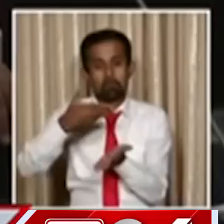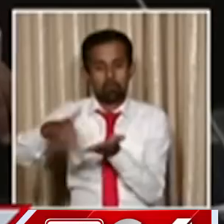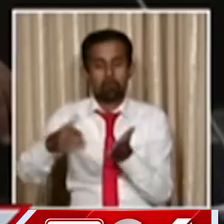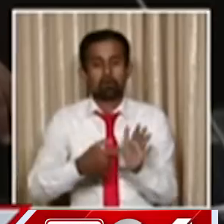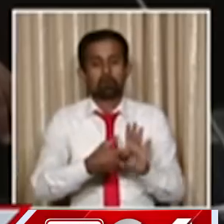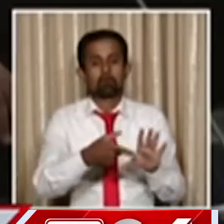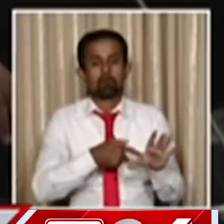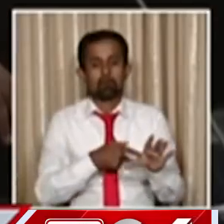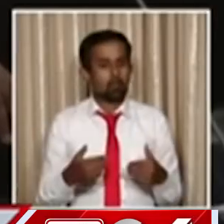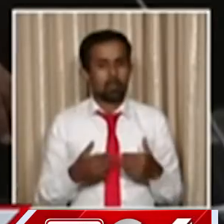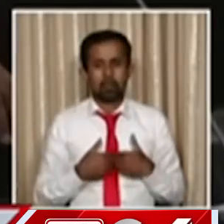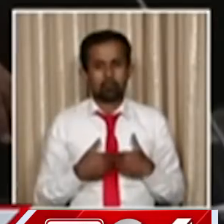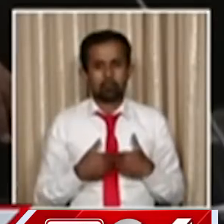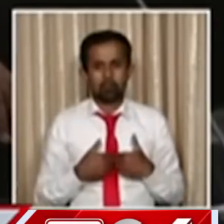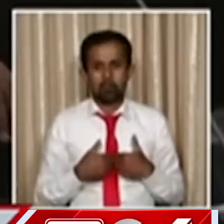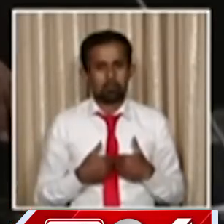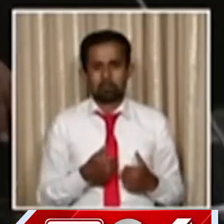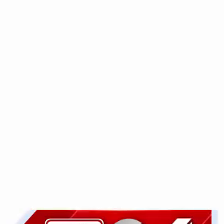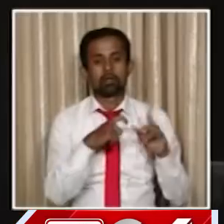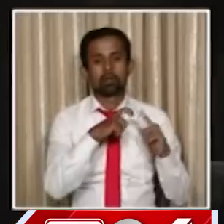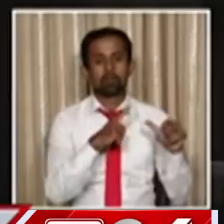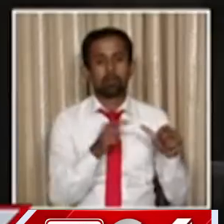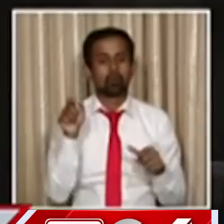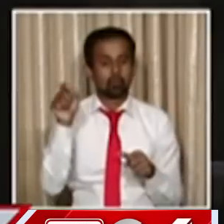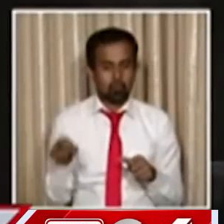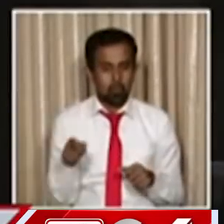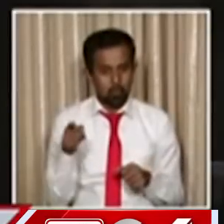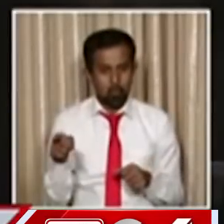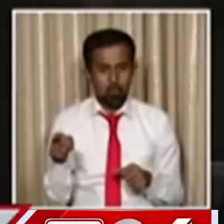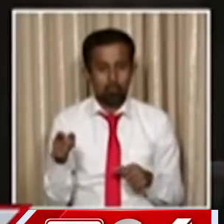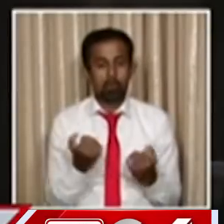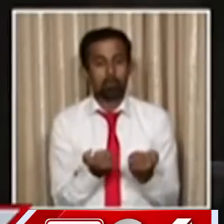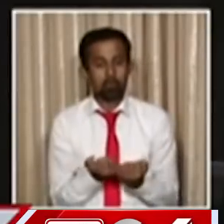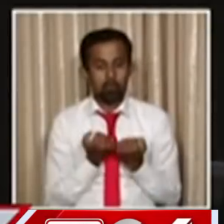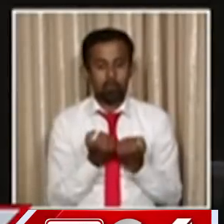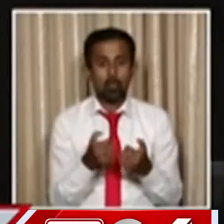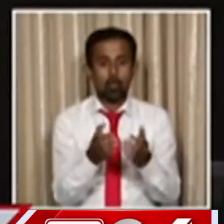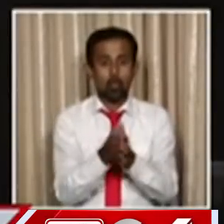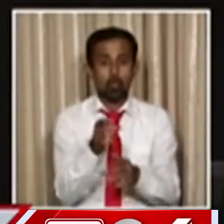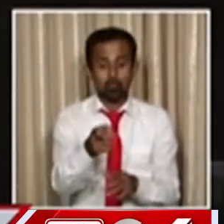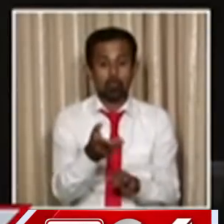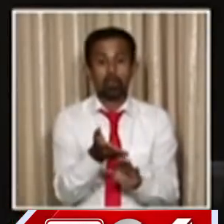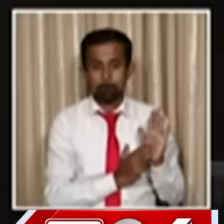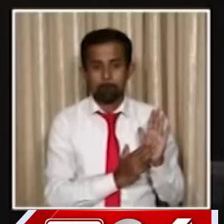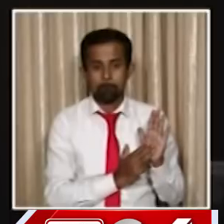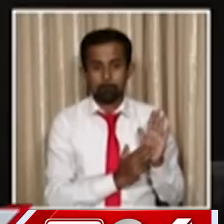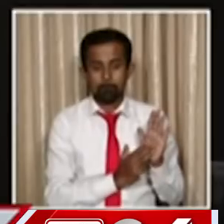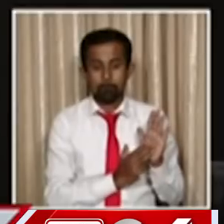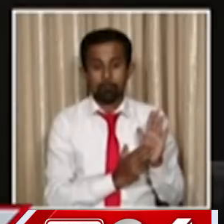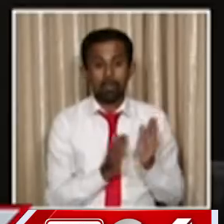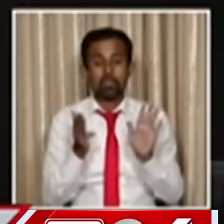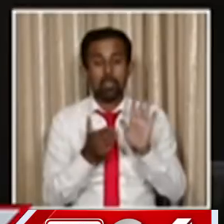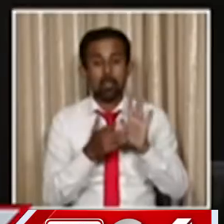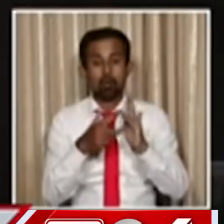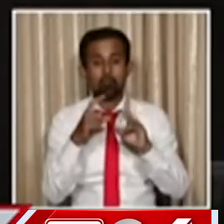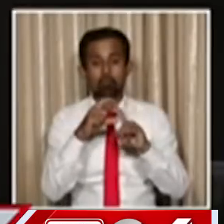උත්සාහයක් ඒ ක්‍රියාවලියට අපි කිසිසේත් එකඟතාවයක් නැහැ ජනක රත්නායක අභියෝගයක් වෙන බව ඔබතුමාට ඉස්සෙල්ලා මම දැනගත්තා ඉන්දියාවේ